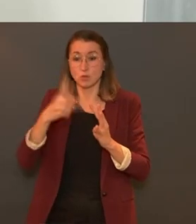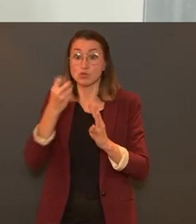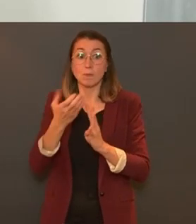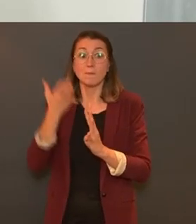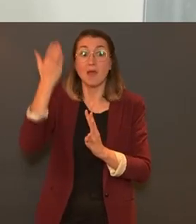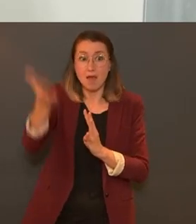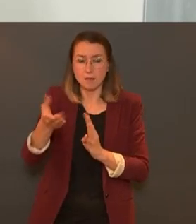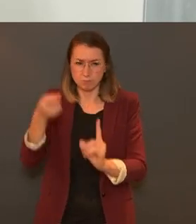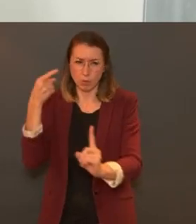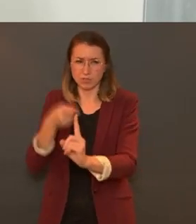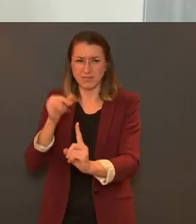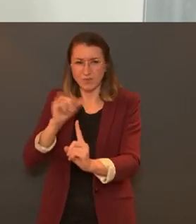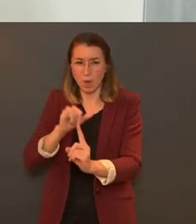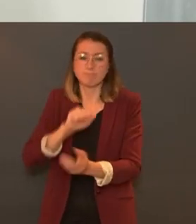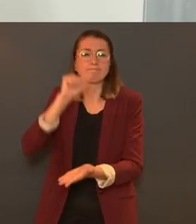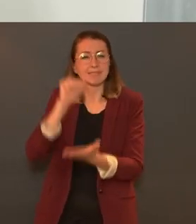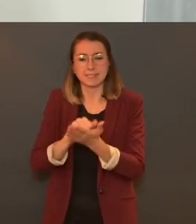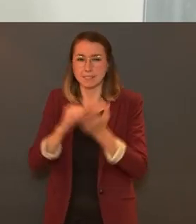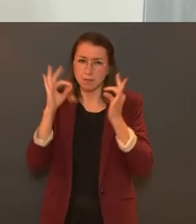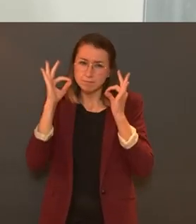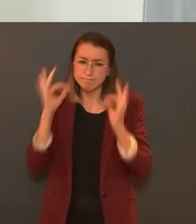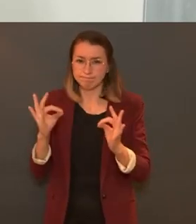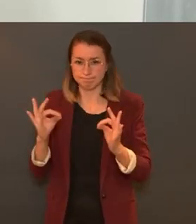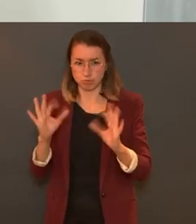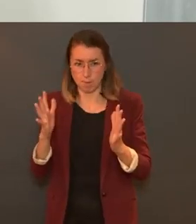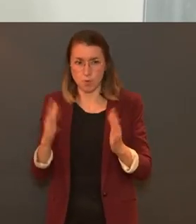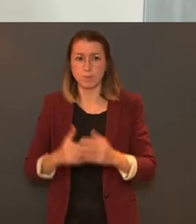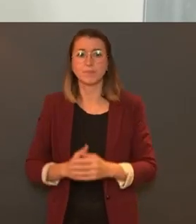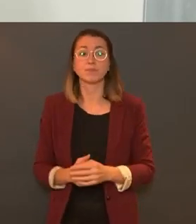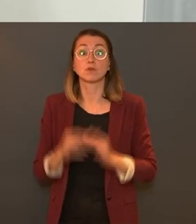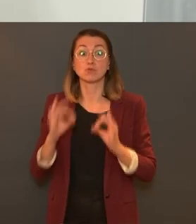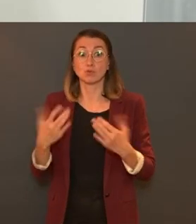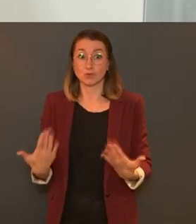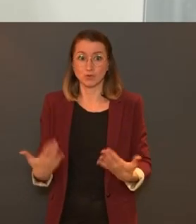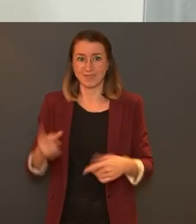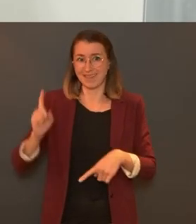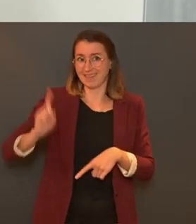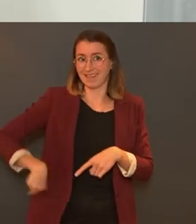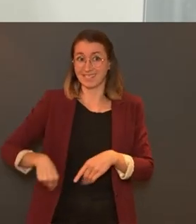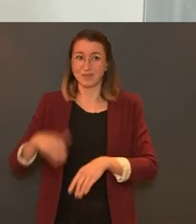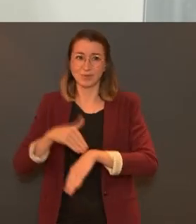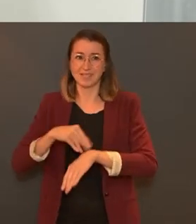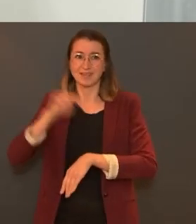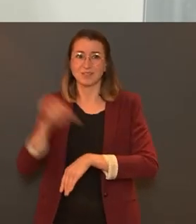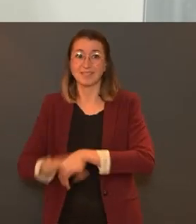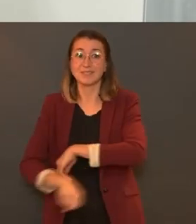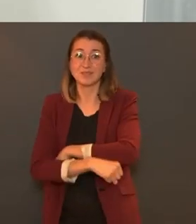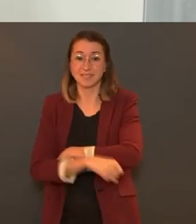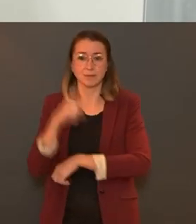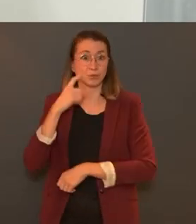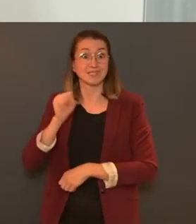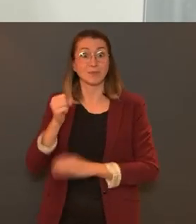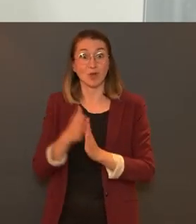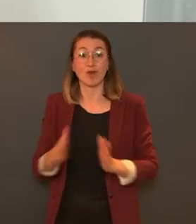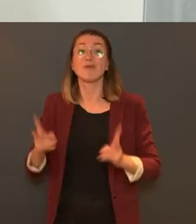Le dernier Conseil national de sécurité du mois de septembre coïncide aussi avec la fin de l'été et le début de l'automne.